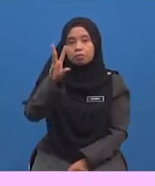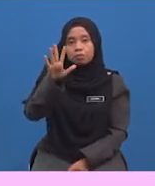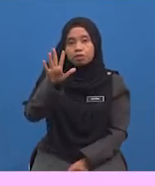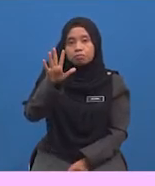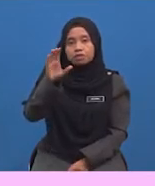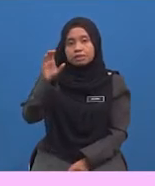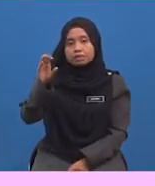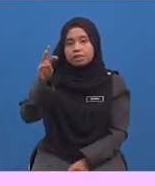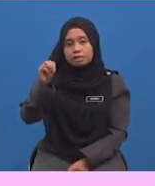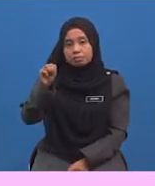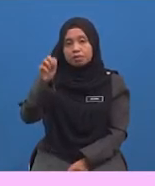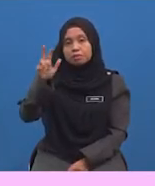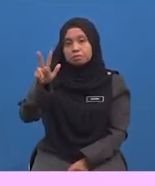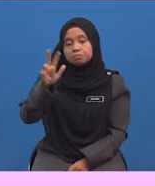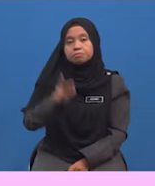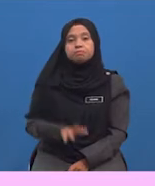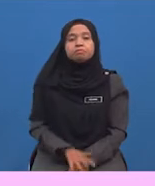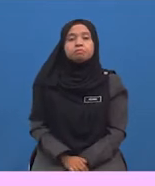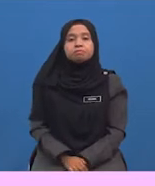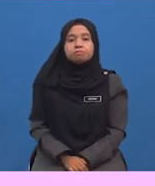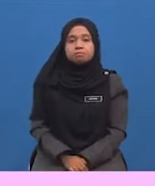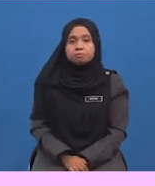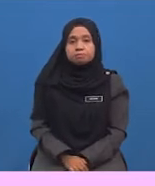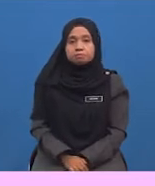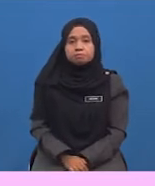565 sentimeter padu.